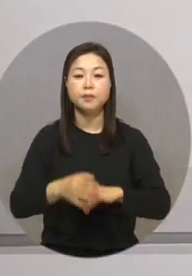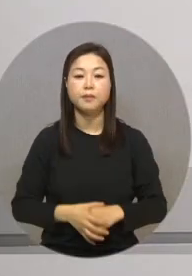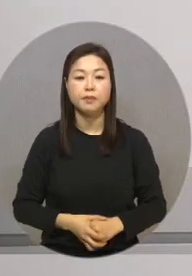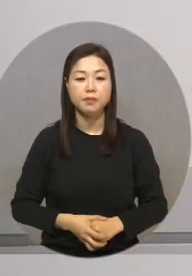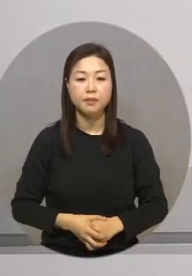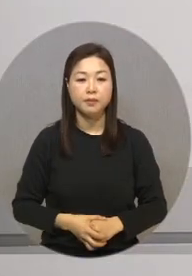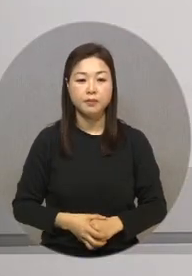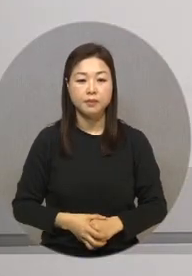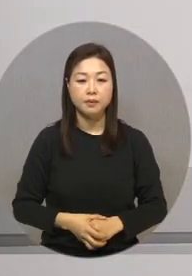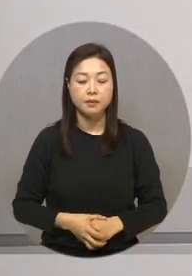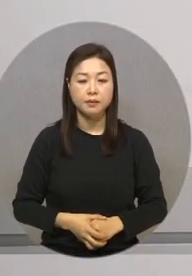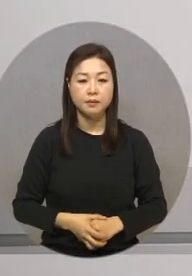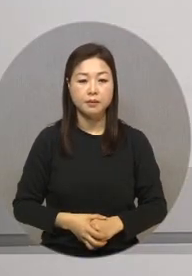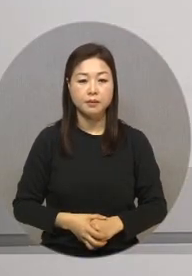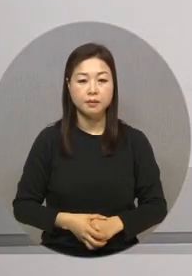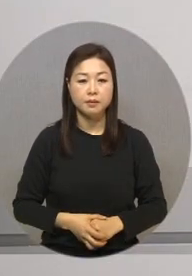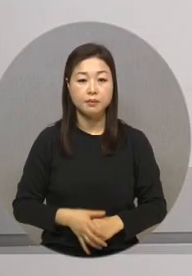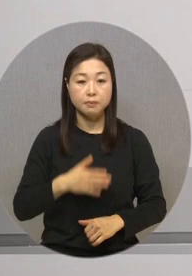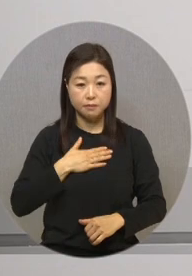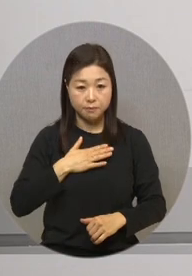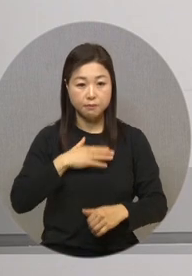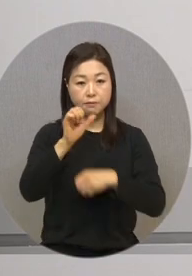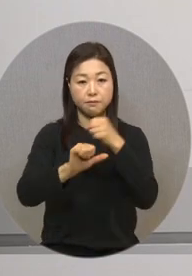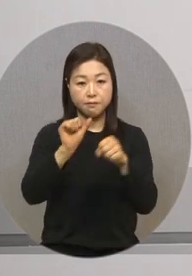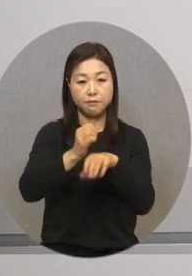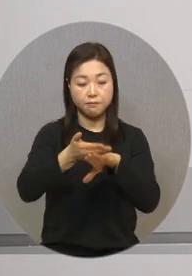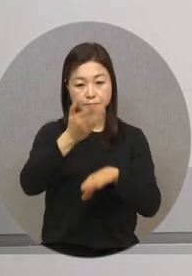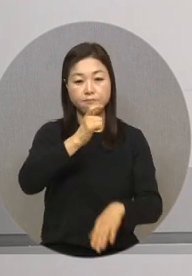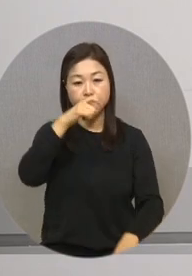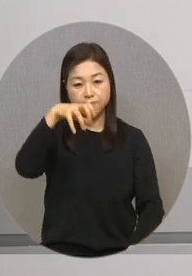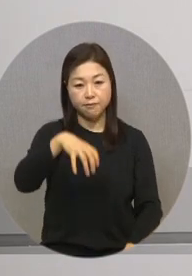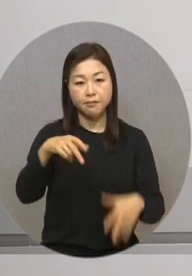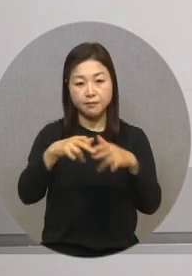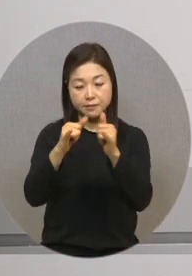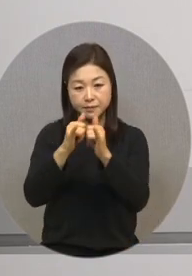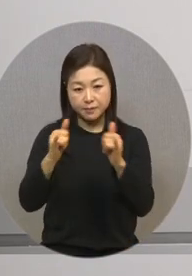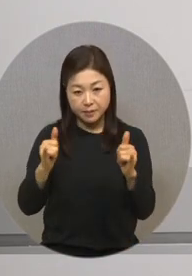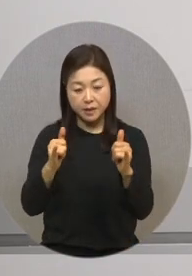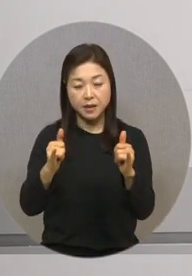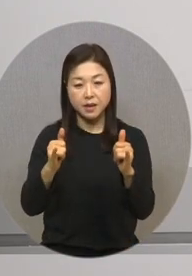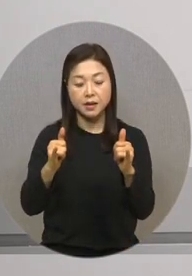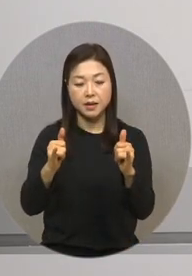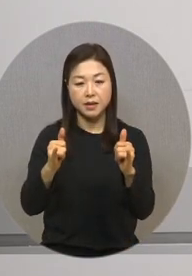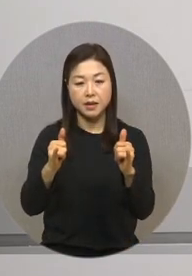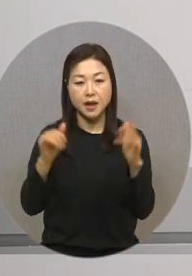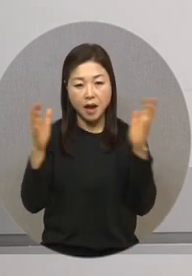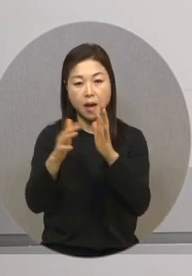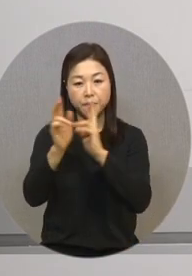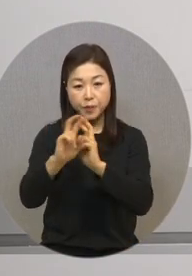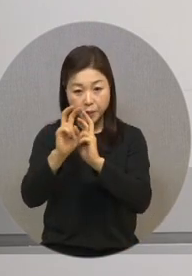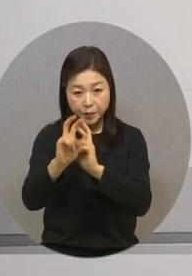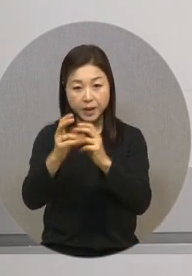저는 지금까지 한 5년 이상 수원시 장애인 합창단을 후원을 뭐